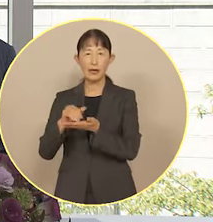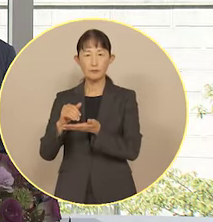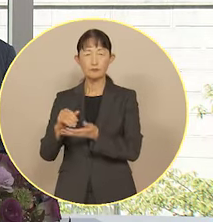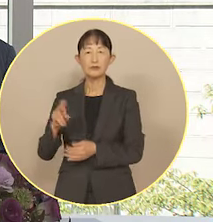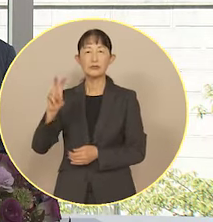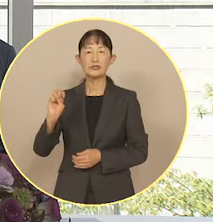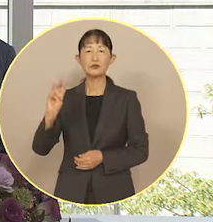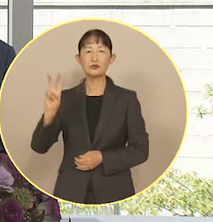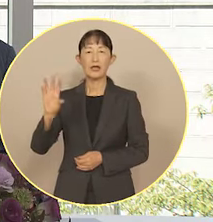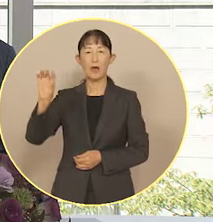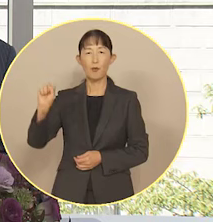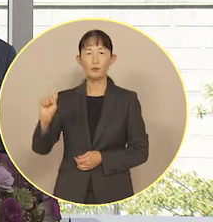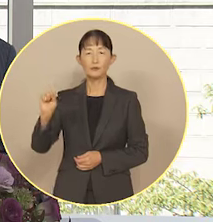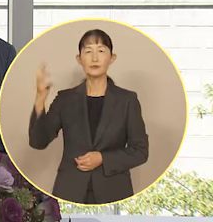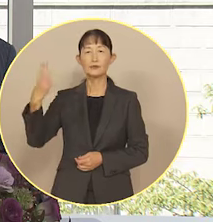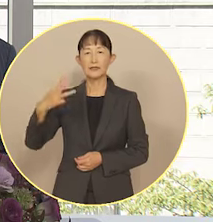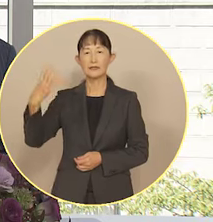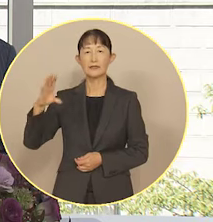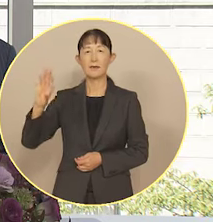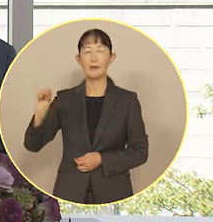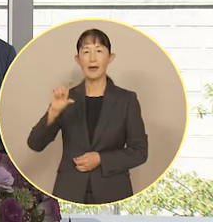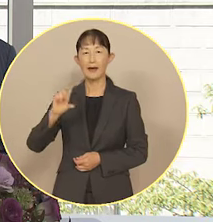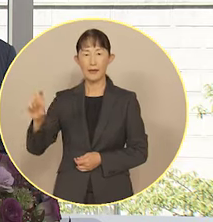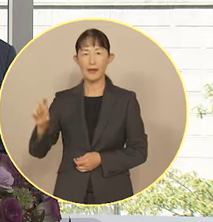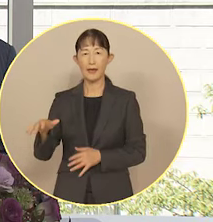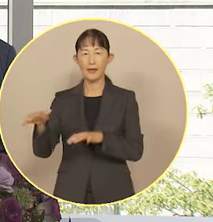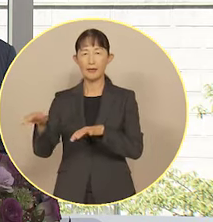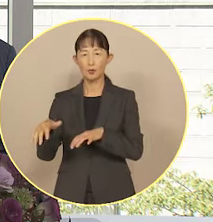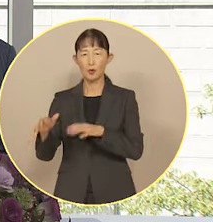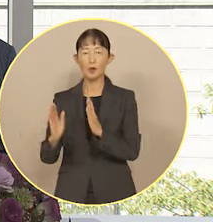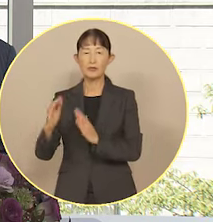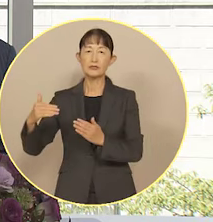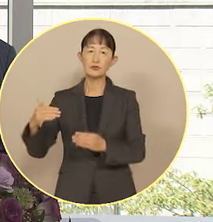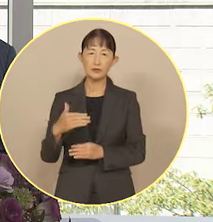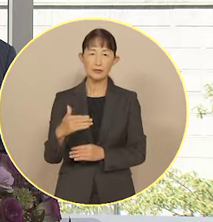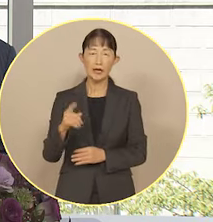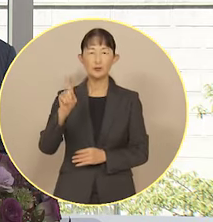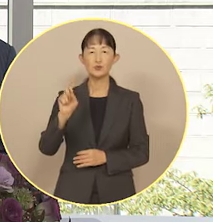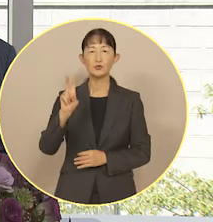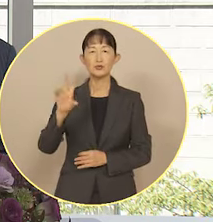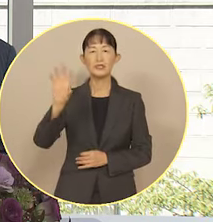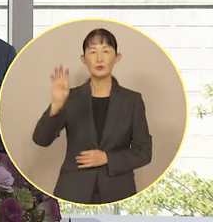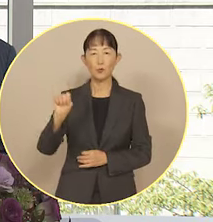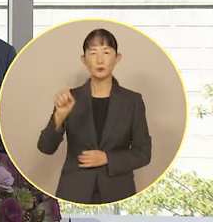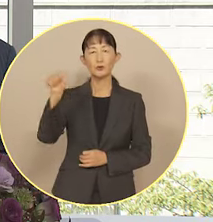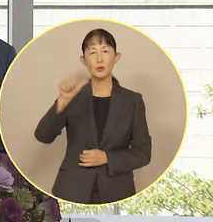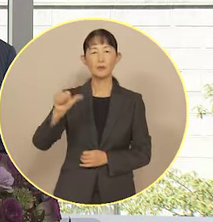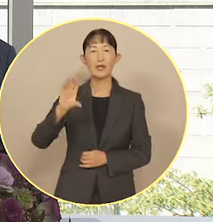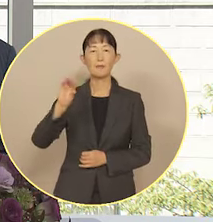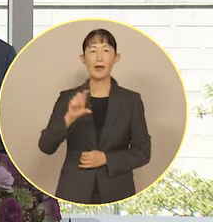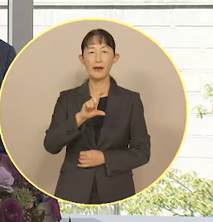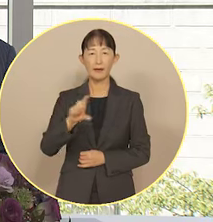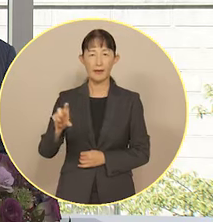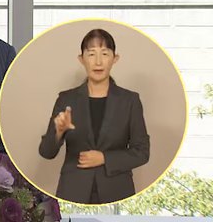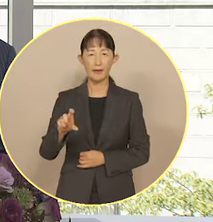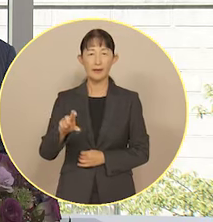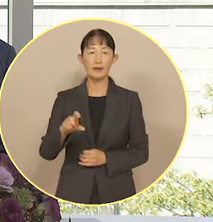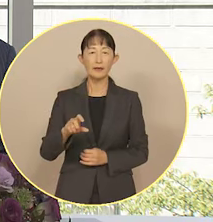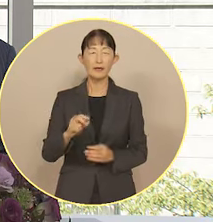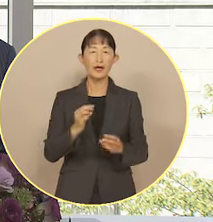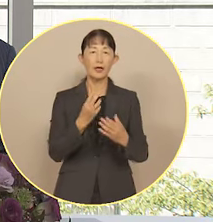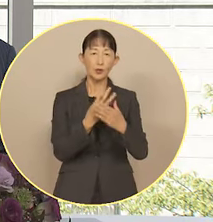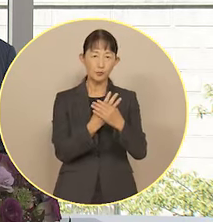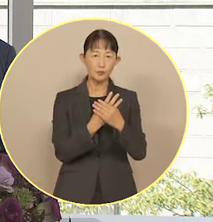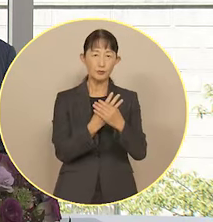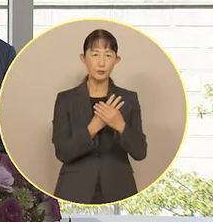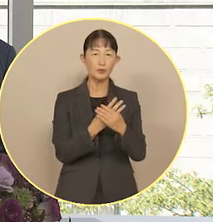23億3000万円農林水産被害12億5000万円津温泉の旅館など中小企業